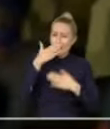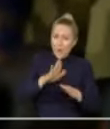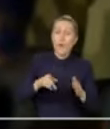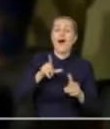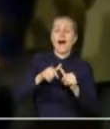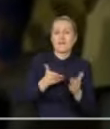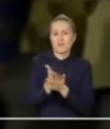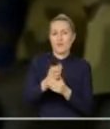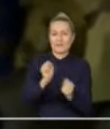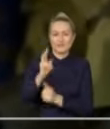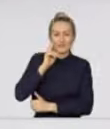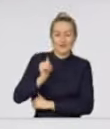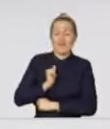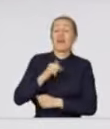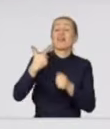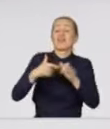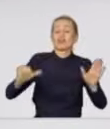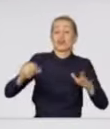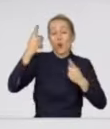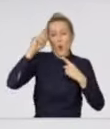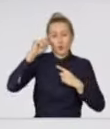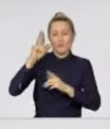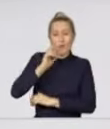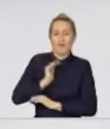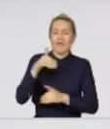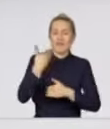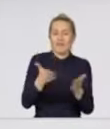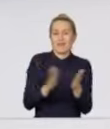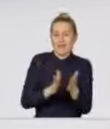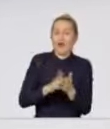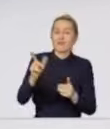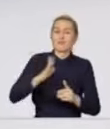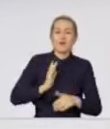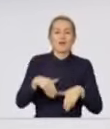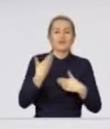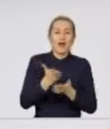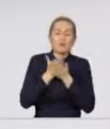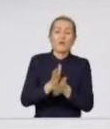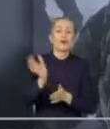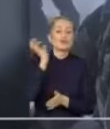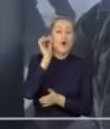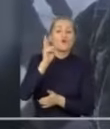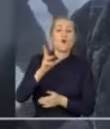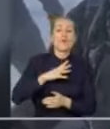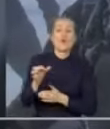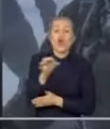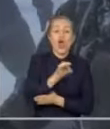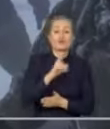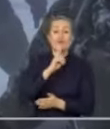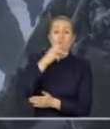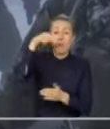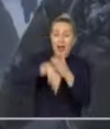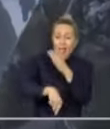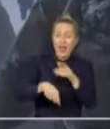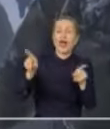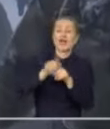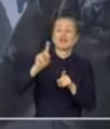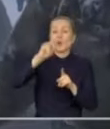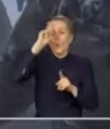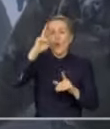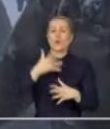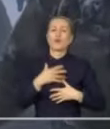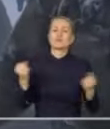26 wyróżnił minister obrony narodowej. Między innymi za udzielenie pierwszej pomocy dziewczynce, która wpadła do jeziora, czy sprowadzenie wychłodzonych